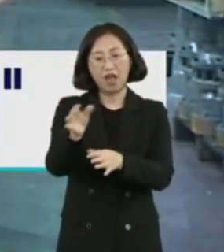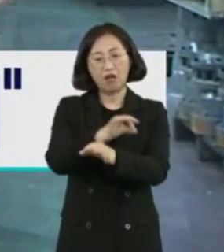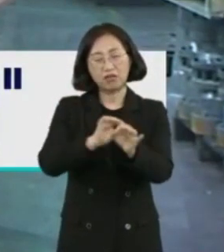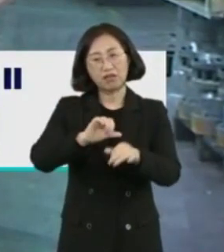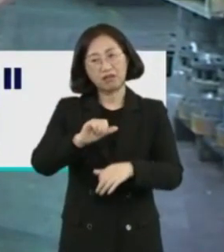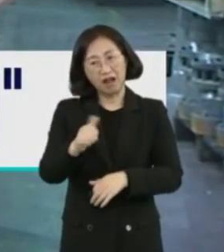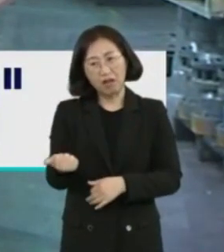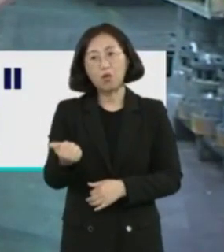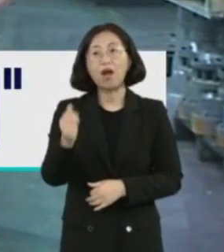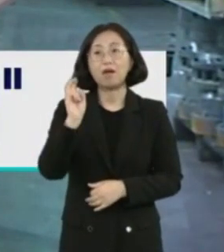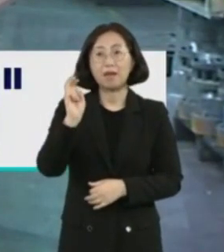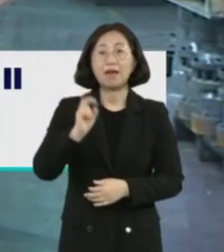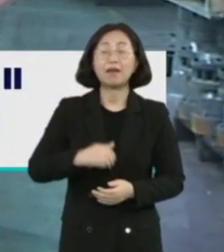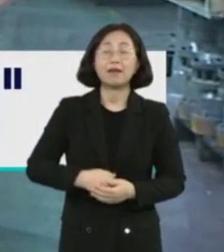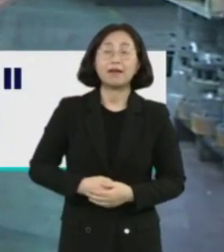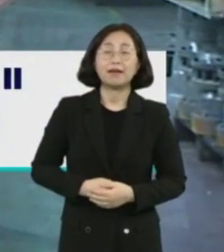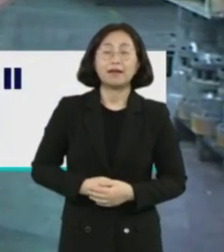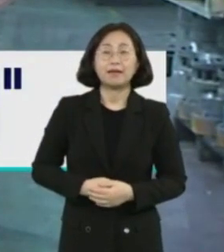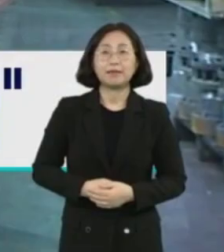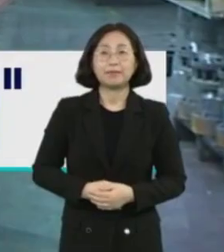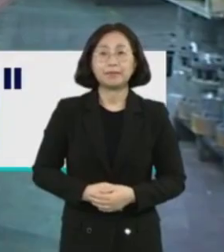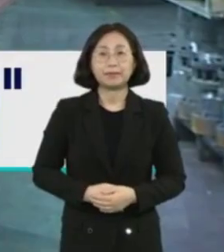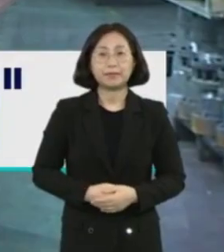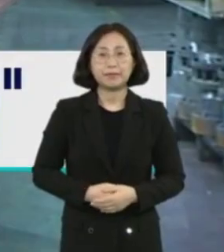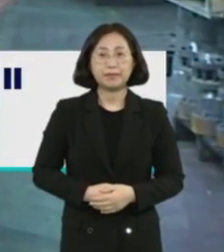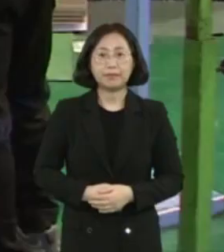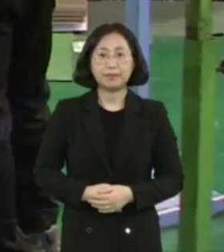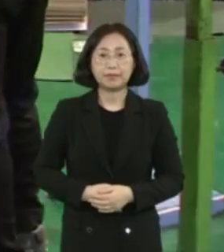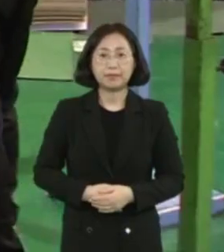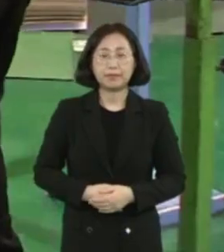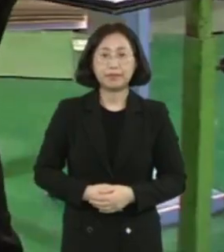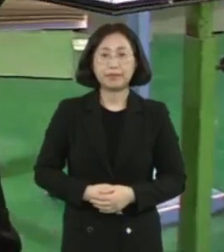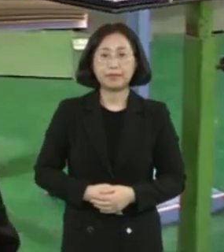악화될 것이라고 보입니다. 김건규 기자입니다.